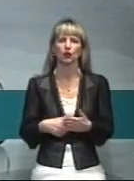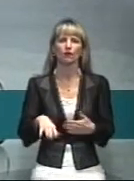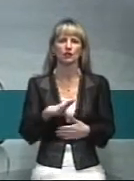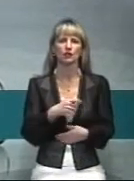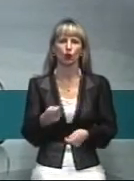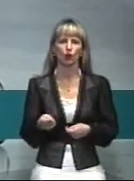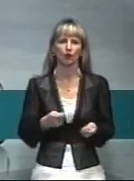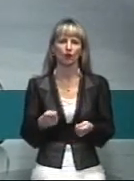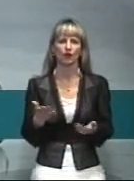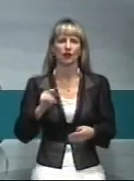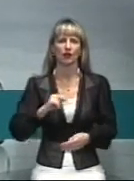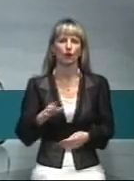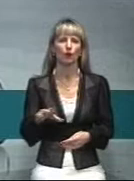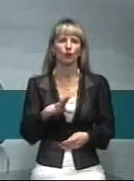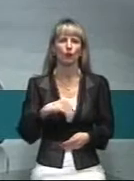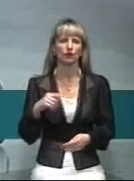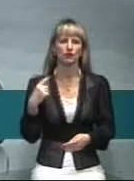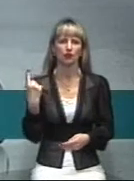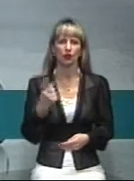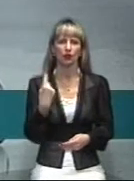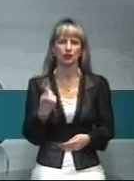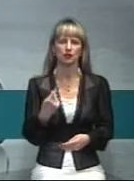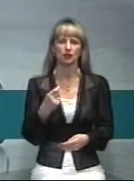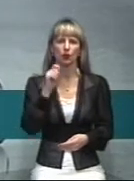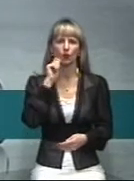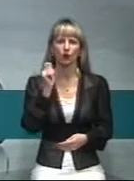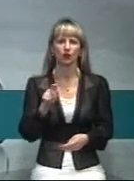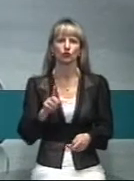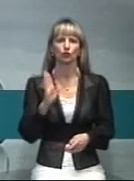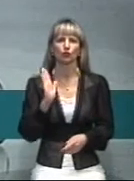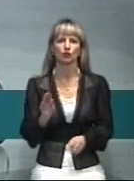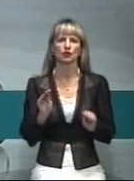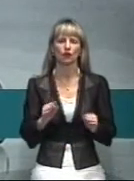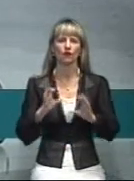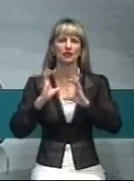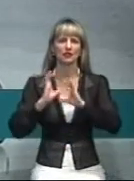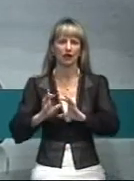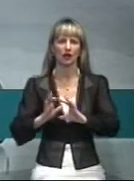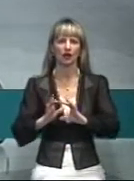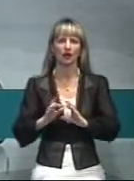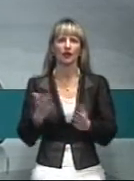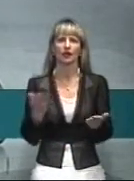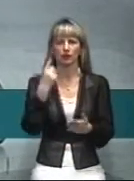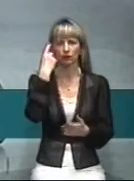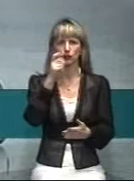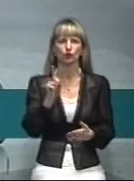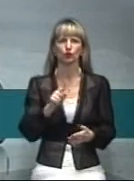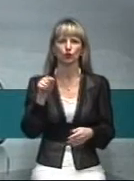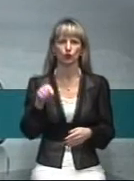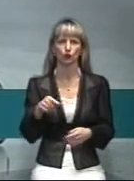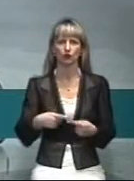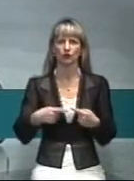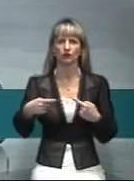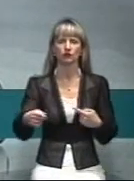працюють по містах в Україні, в областях, що повинні бути встановлені знаки, про те, які попереджають про те, що на даному